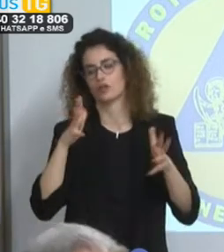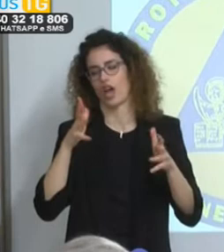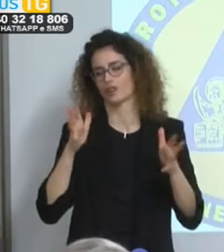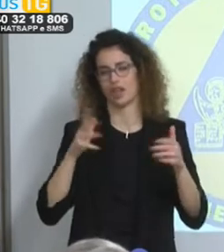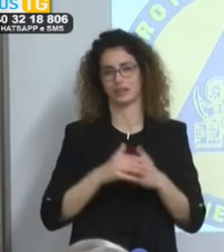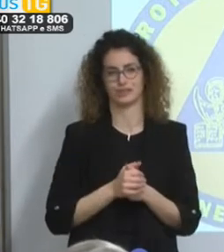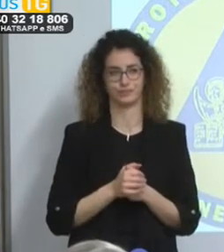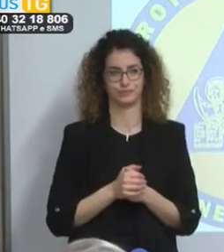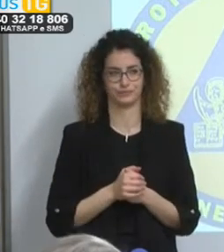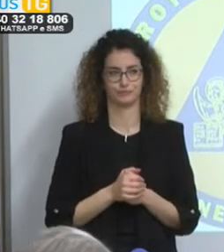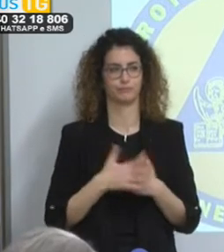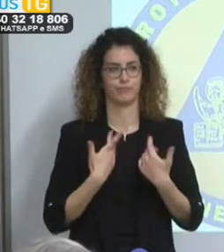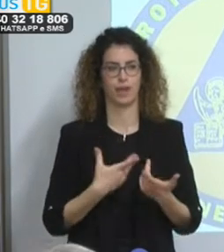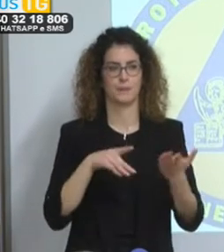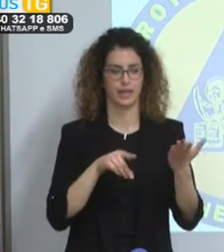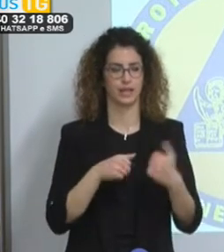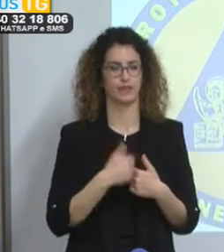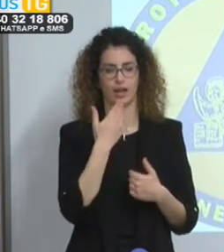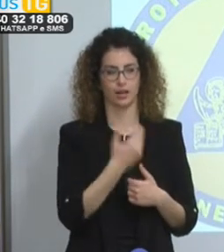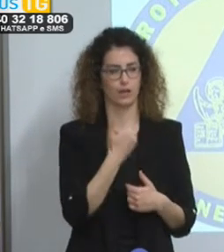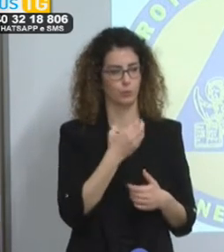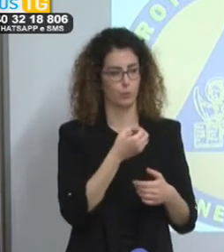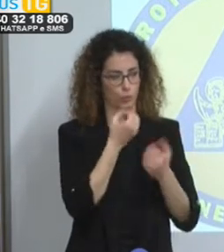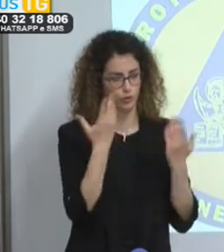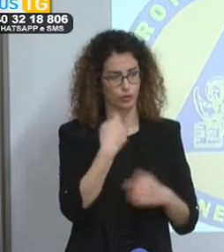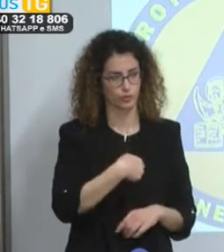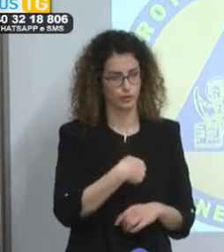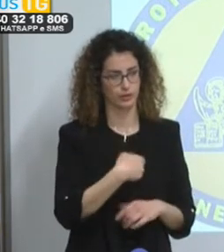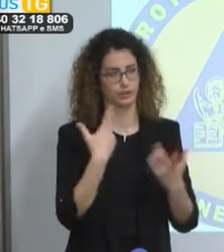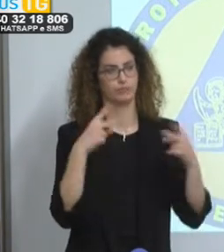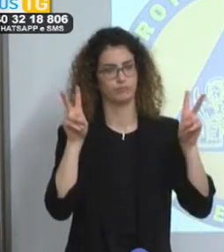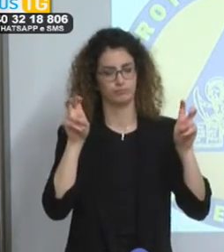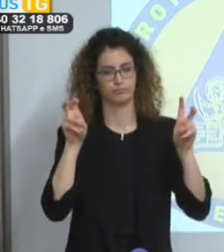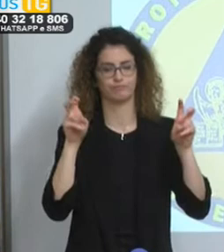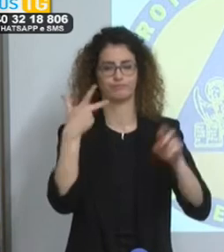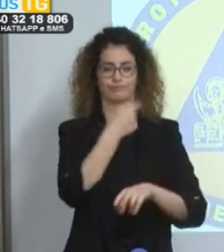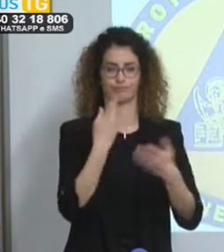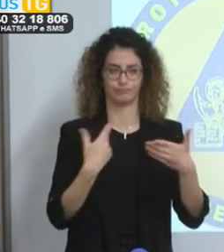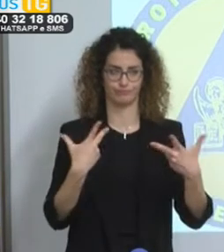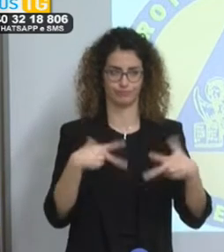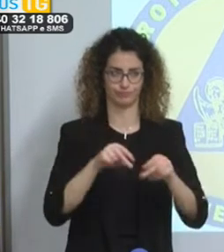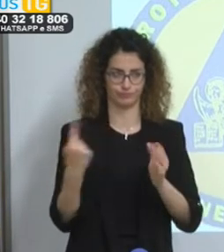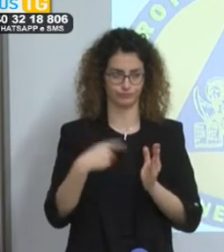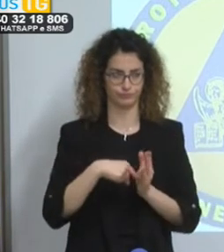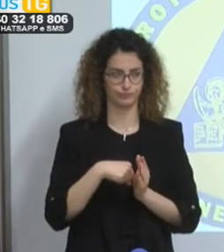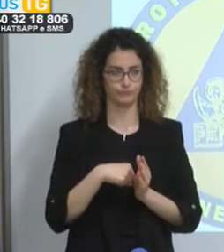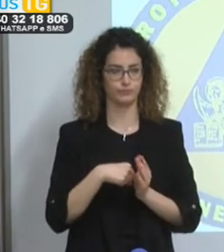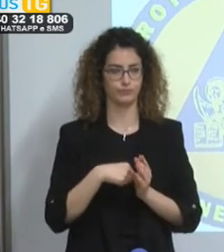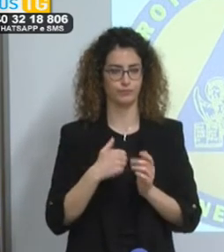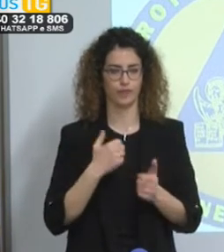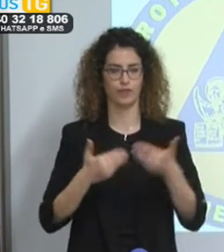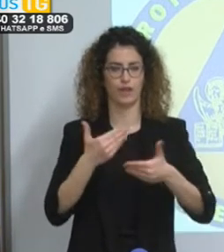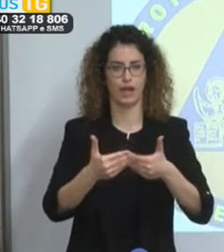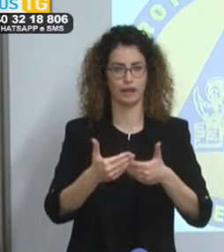passato. Pederiva. Grazie, buongiorno Presidente. Buongiorno. Torno sul tema vaccini. Alla luce di Avanti Tutti,